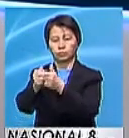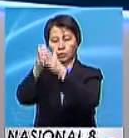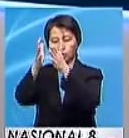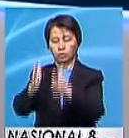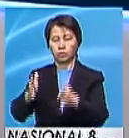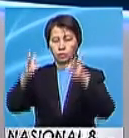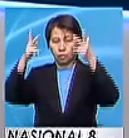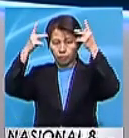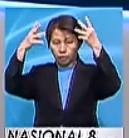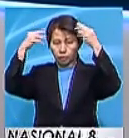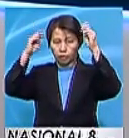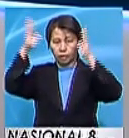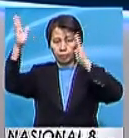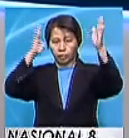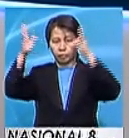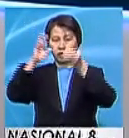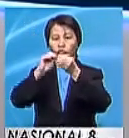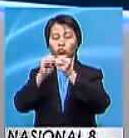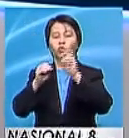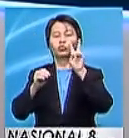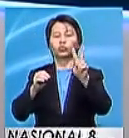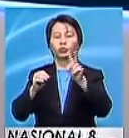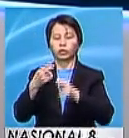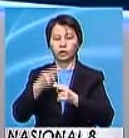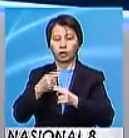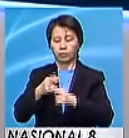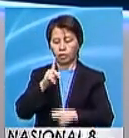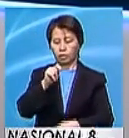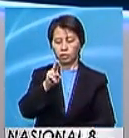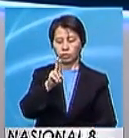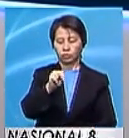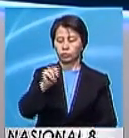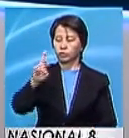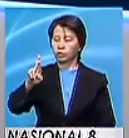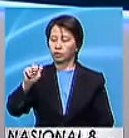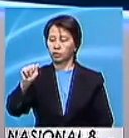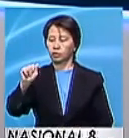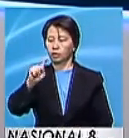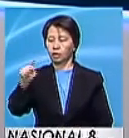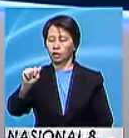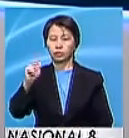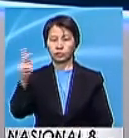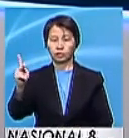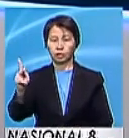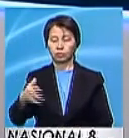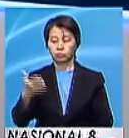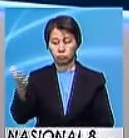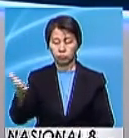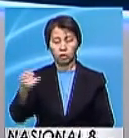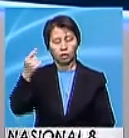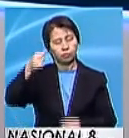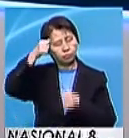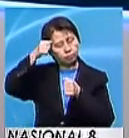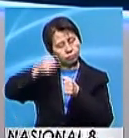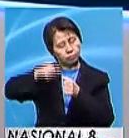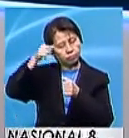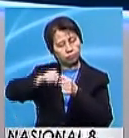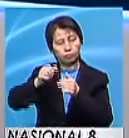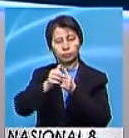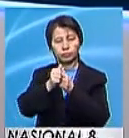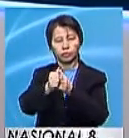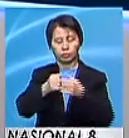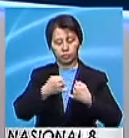Perdana Menteri Malaysia kedua, Allahyarham Tun Abdul Razak Hussein. Dan Allahyarham akan sentiasa diingati sebagai